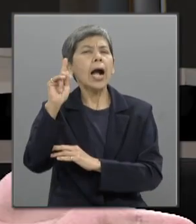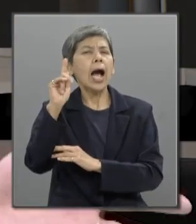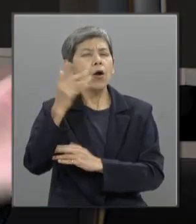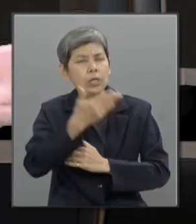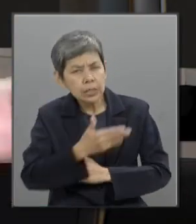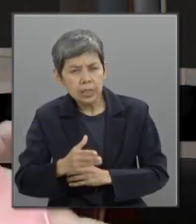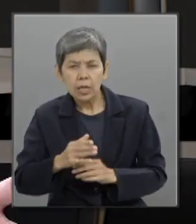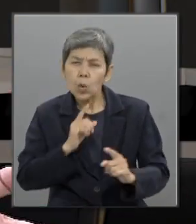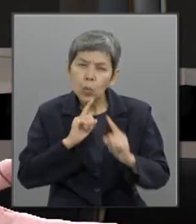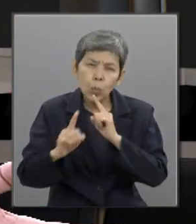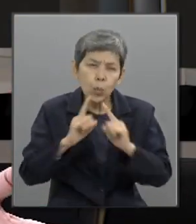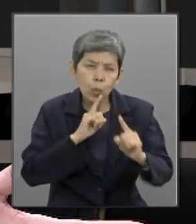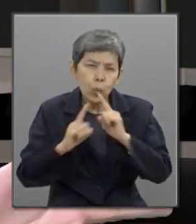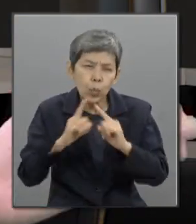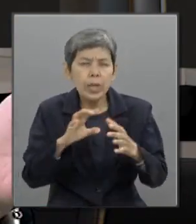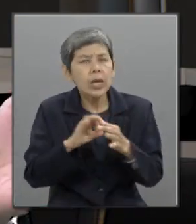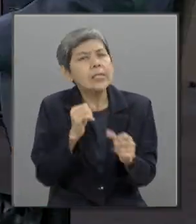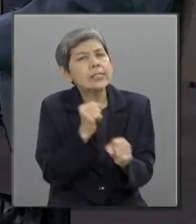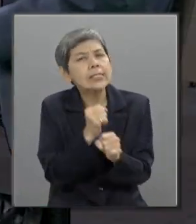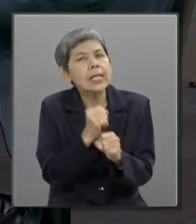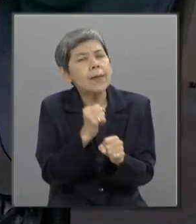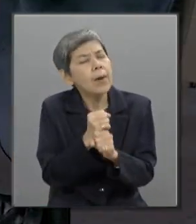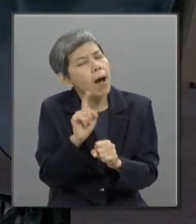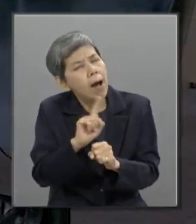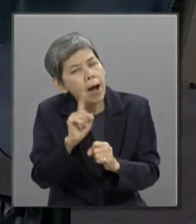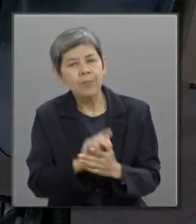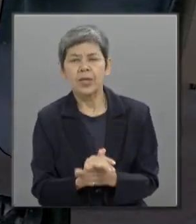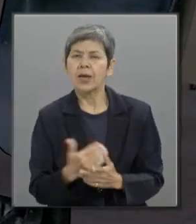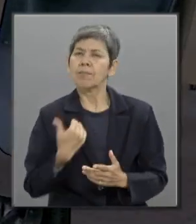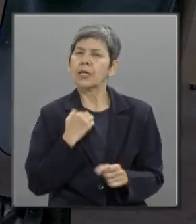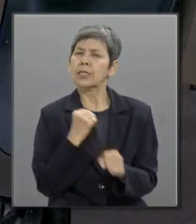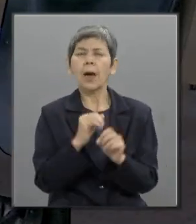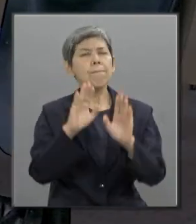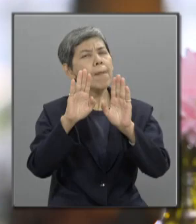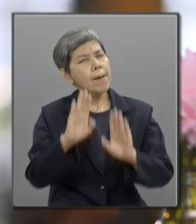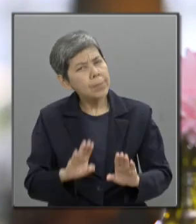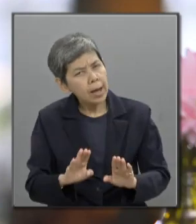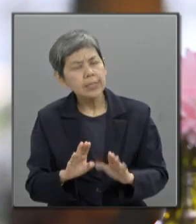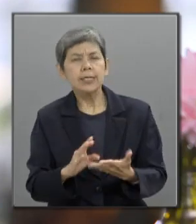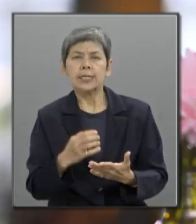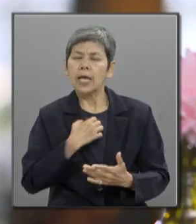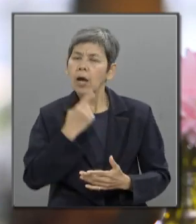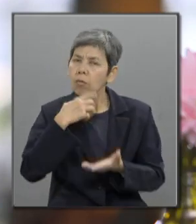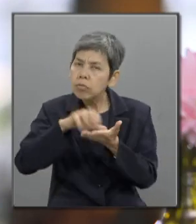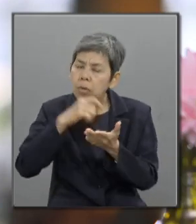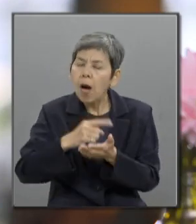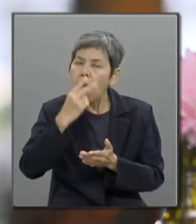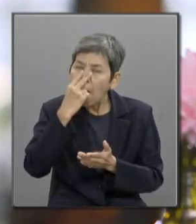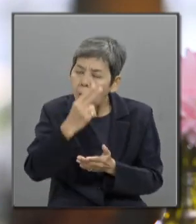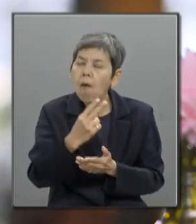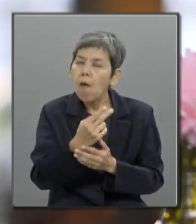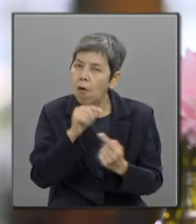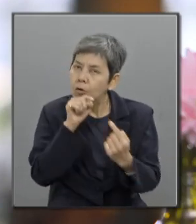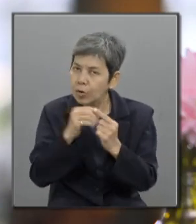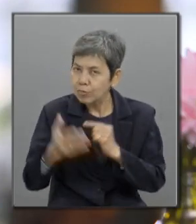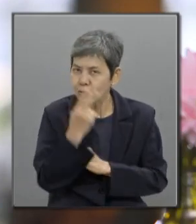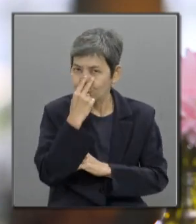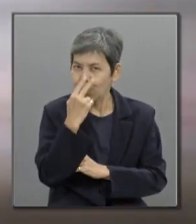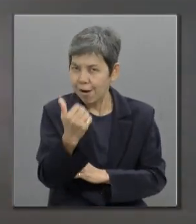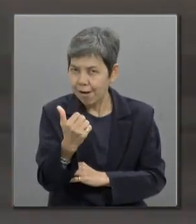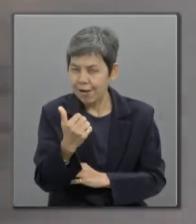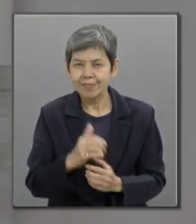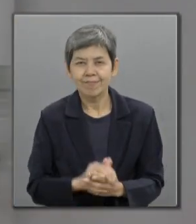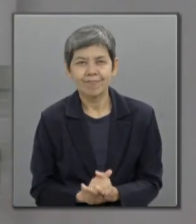รณาธิการมานั่งพูดคุยกันถึงการทำงานเบื้องหลังนะคะว่ามีการทำงานยังไงเพื่อที่จะได้ข้อมูลที่หลากหลายส่งตรงถึงคุณผู้ชมค่